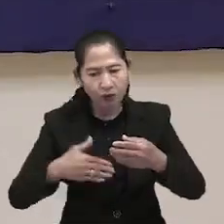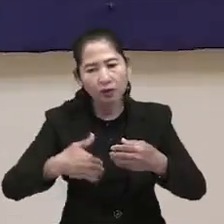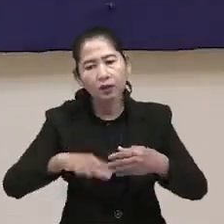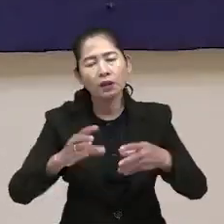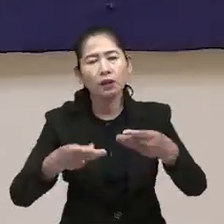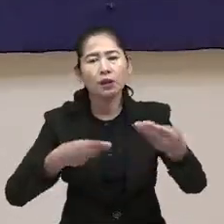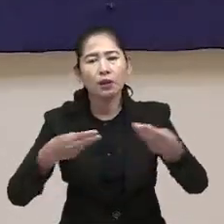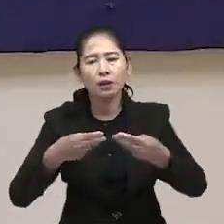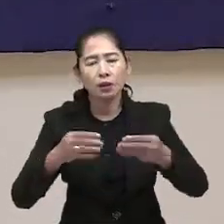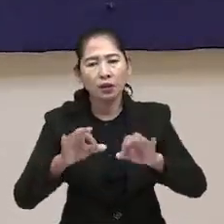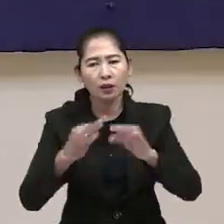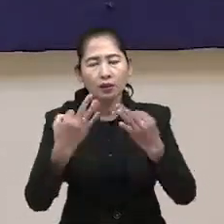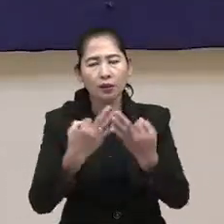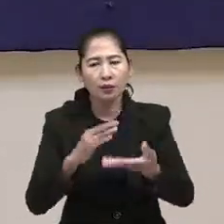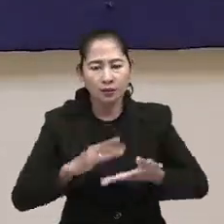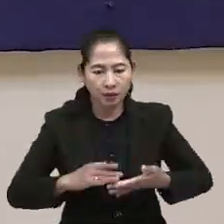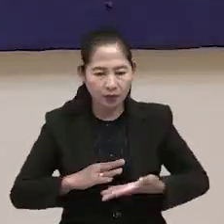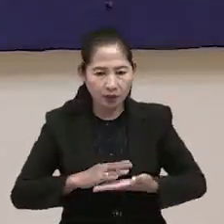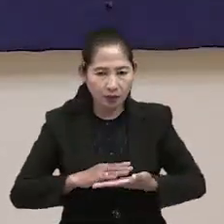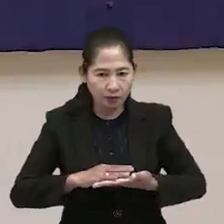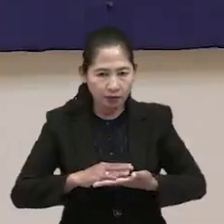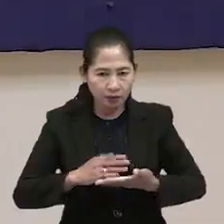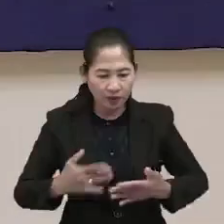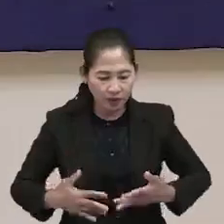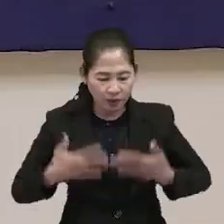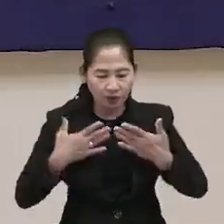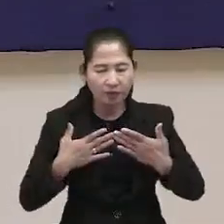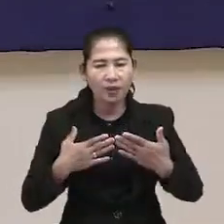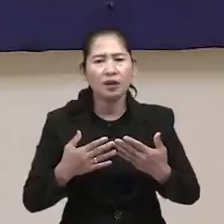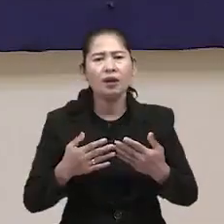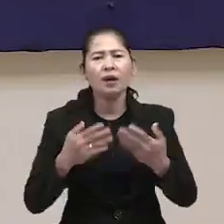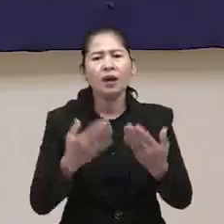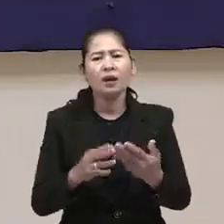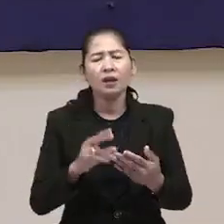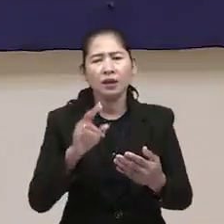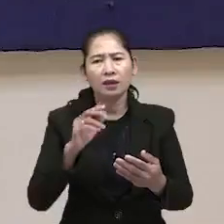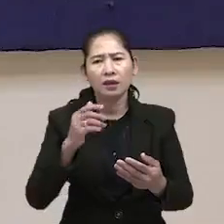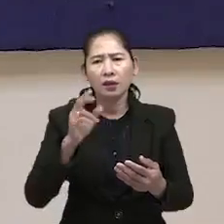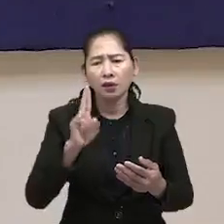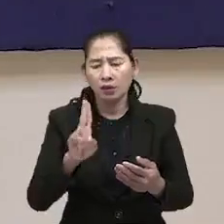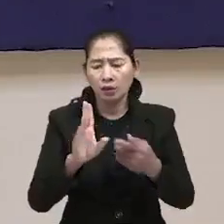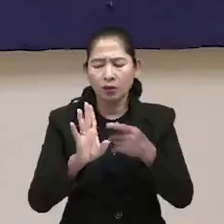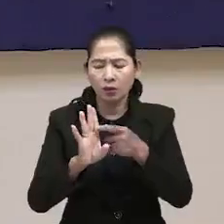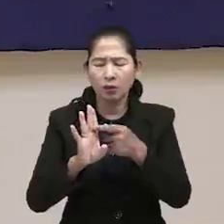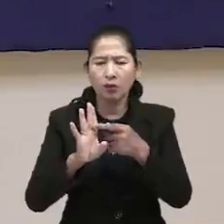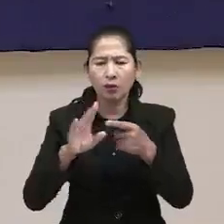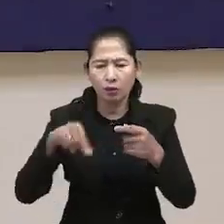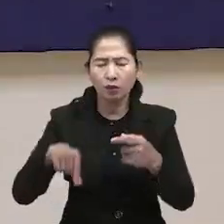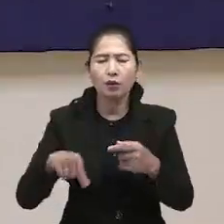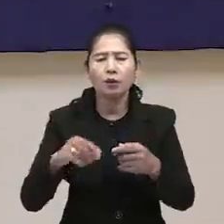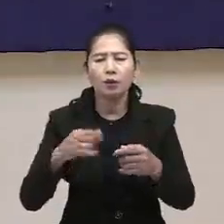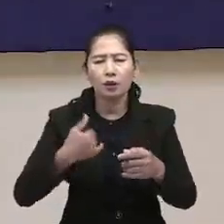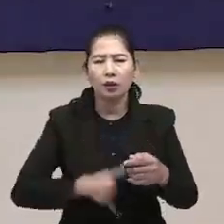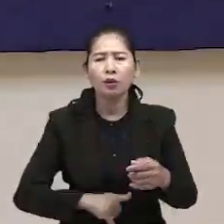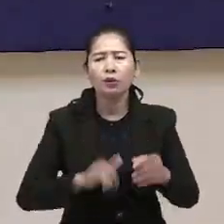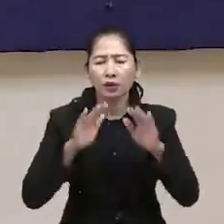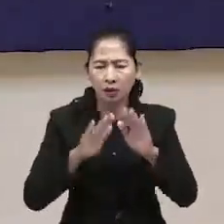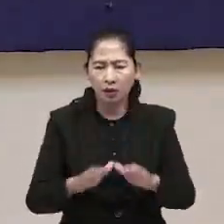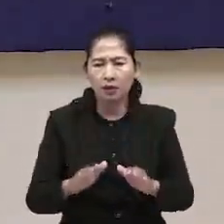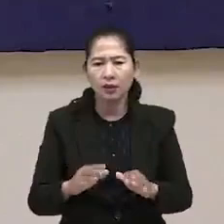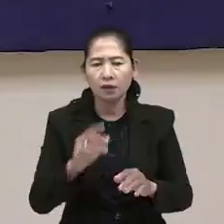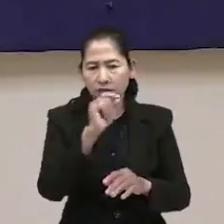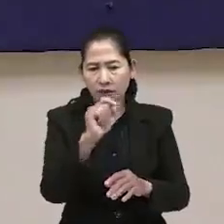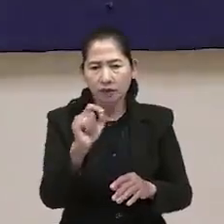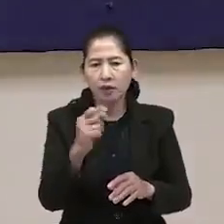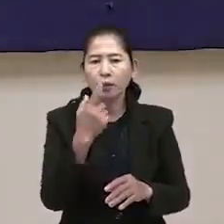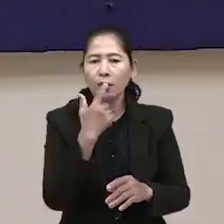សារខ្ញុំនឹងមានជីវភាពកាន់តែប្រសើរជាងមុនតែឥឡូវនាងអុកអត់ទៅមានកូនឡើយទេណាកូនណាចាហើយអ្វីអ្នកគ្រូចង់បង្ហាញជូនកូនមួយគឺកុំទៅសេ